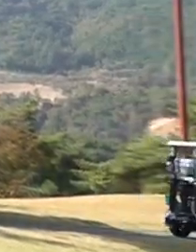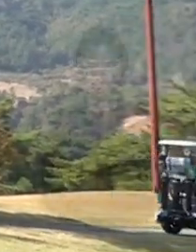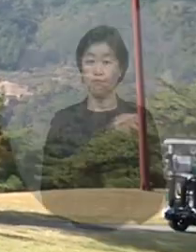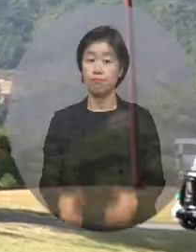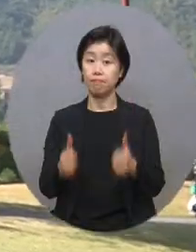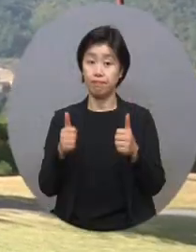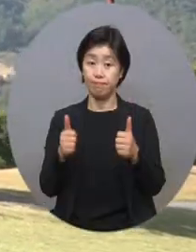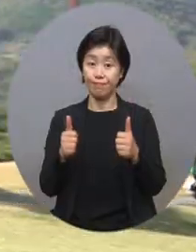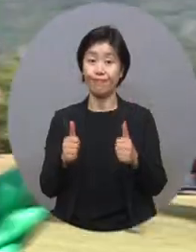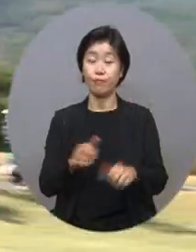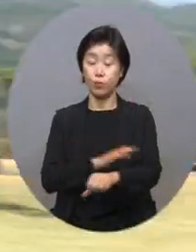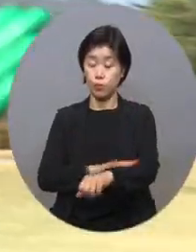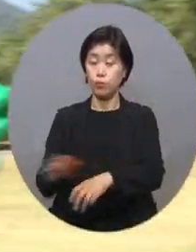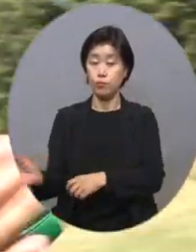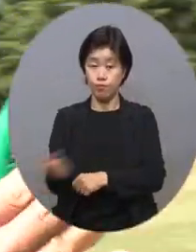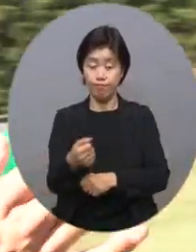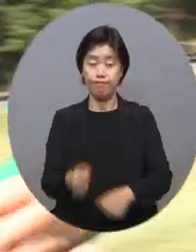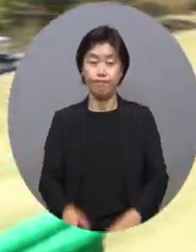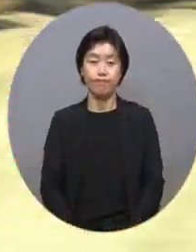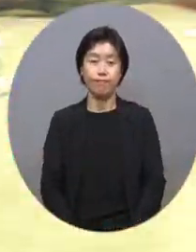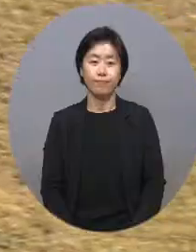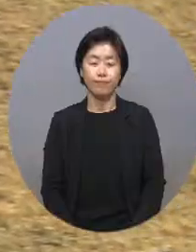나이스! 잘 쳤다.